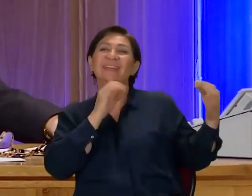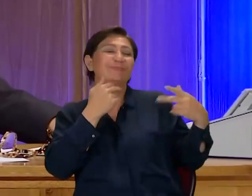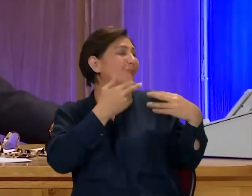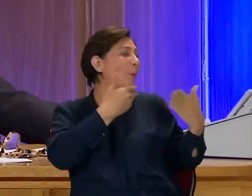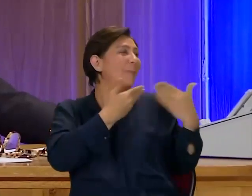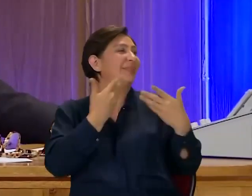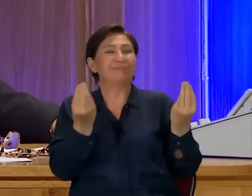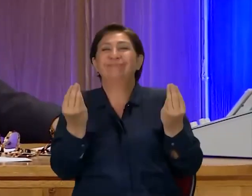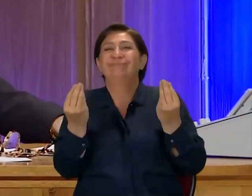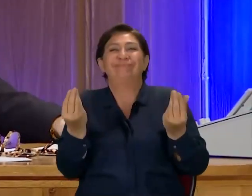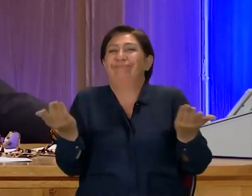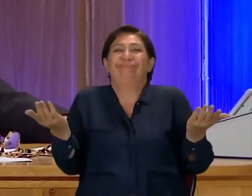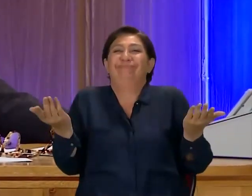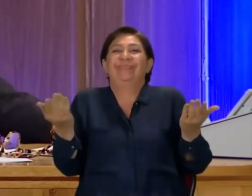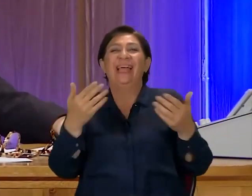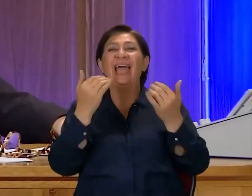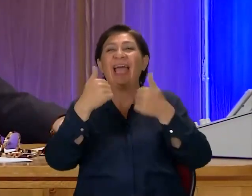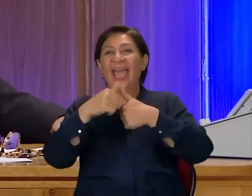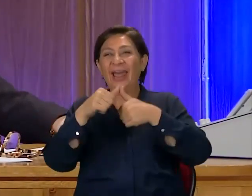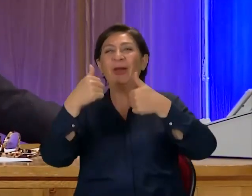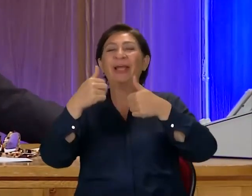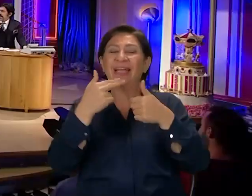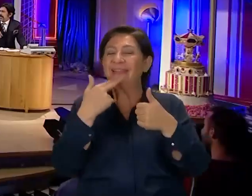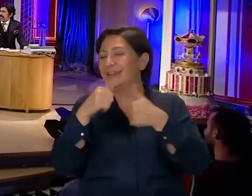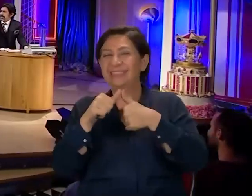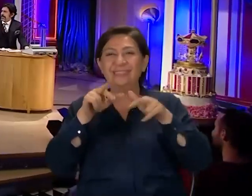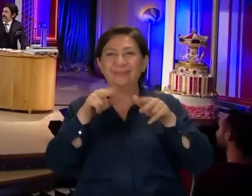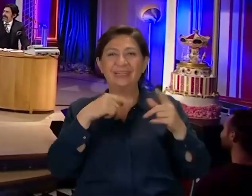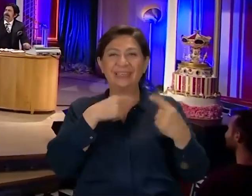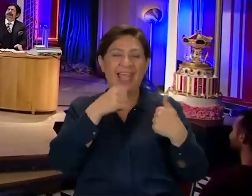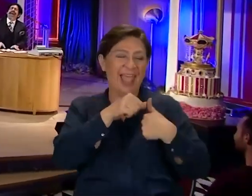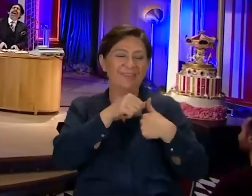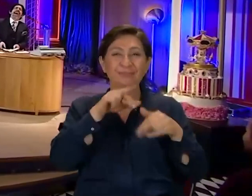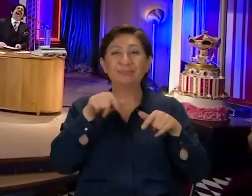gayet güzel oluyor ya. Yani karı koca gibi böyle. İşte